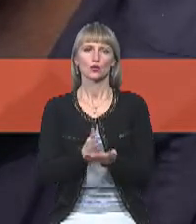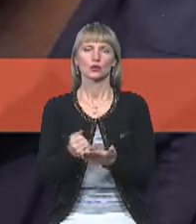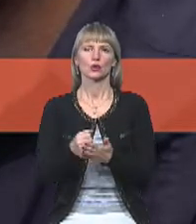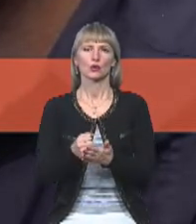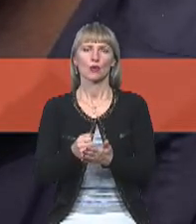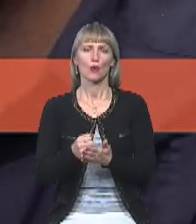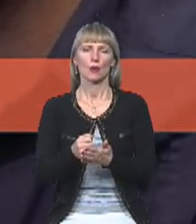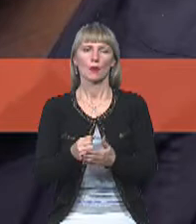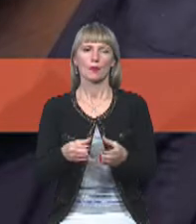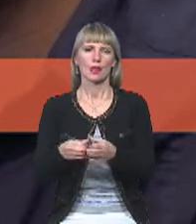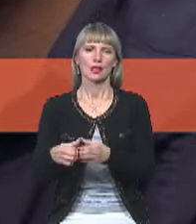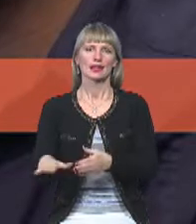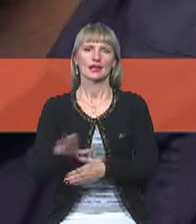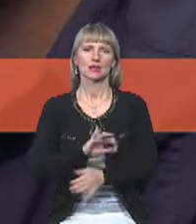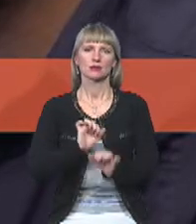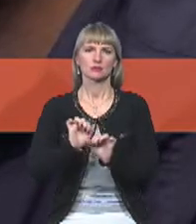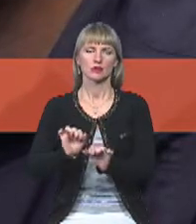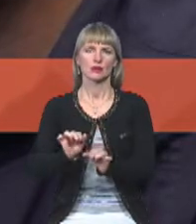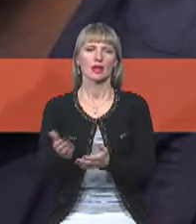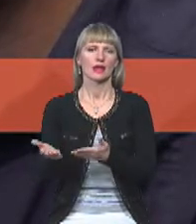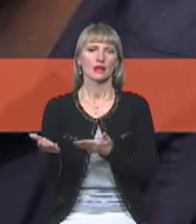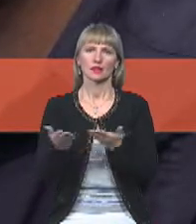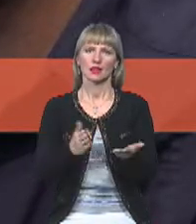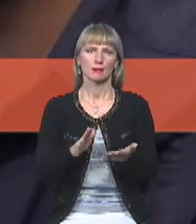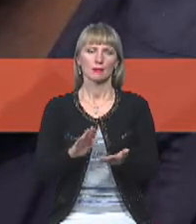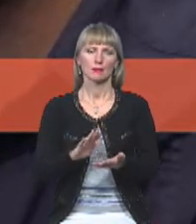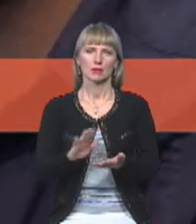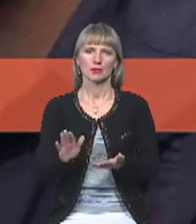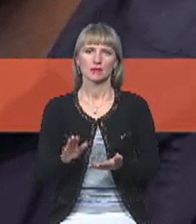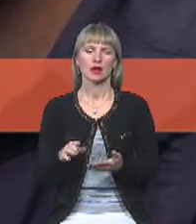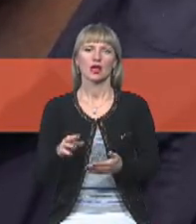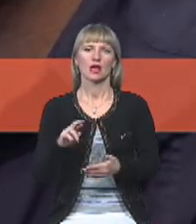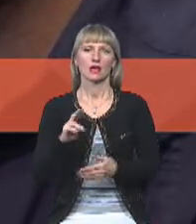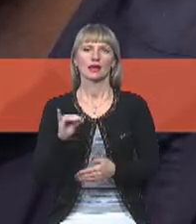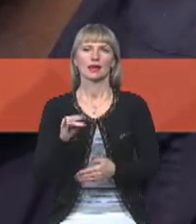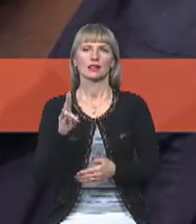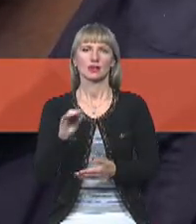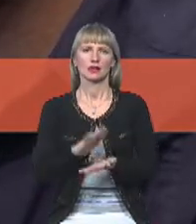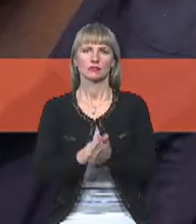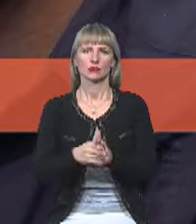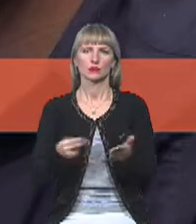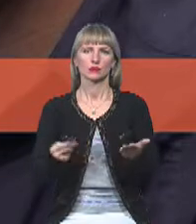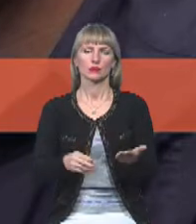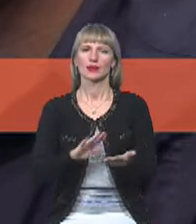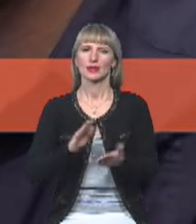до підрозділів територіальної оборони не призивають. Точно так же, як і на контрактну службу. Не